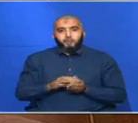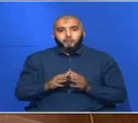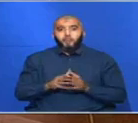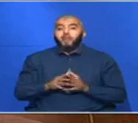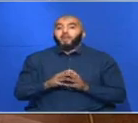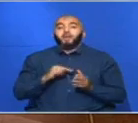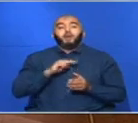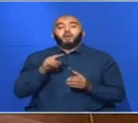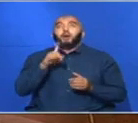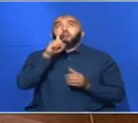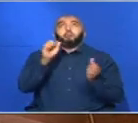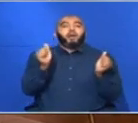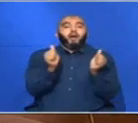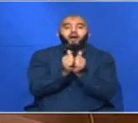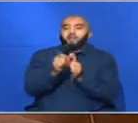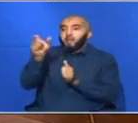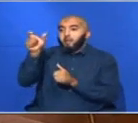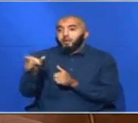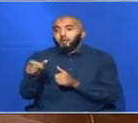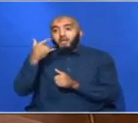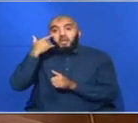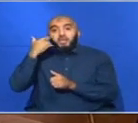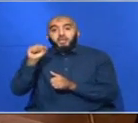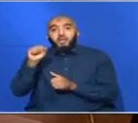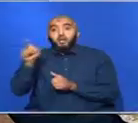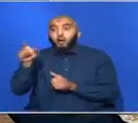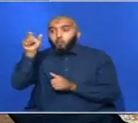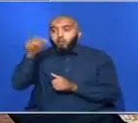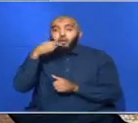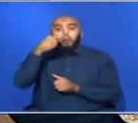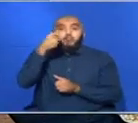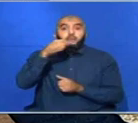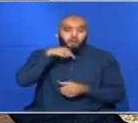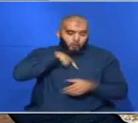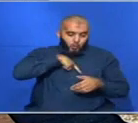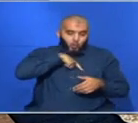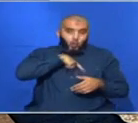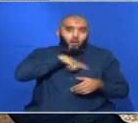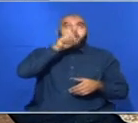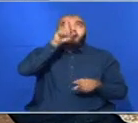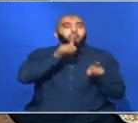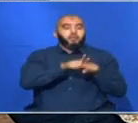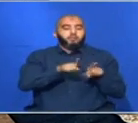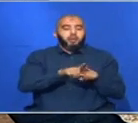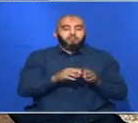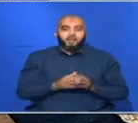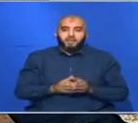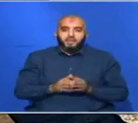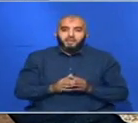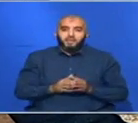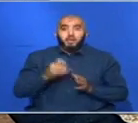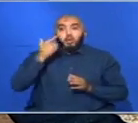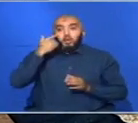معه اذا ذكرني فلا ان ذكرني في نفسه ذكرته في نفسه ولا ان ذكرني في ملا